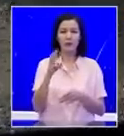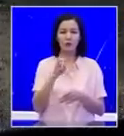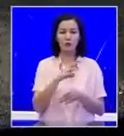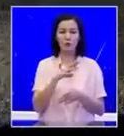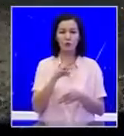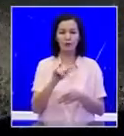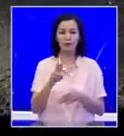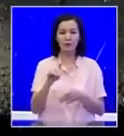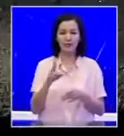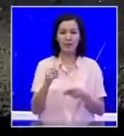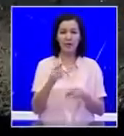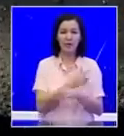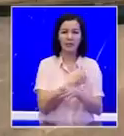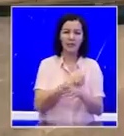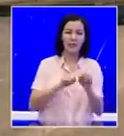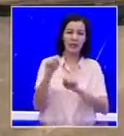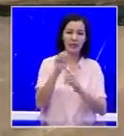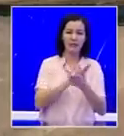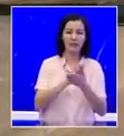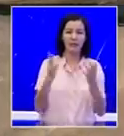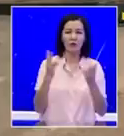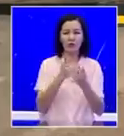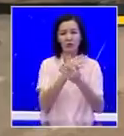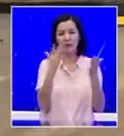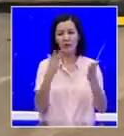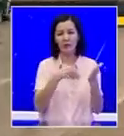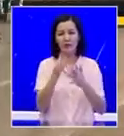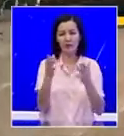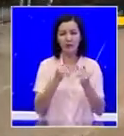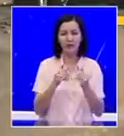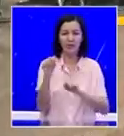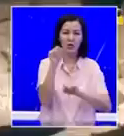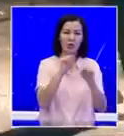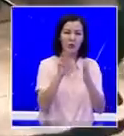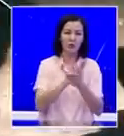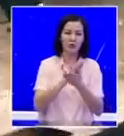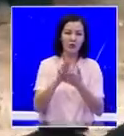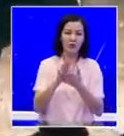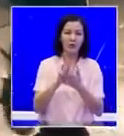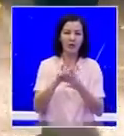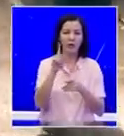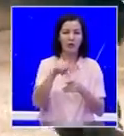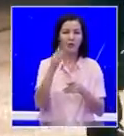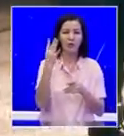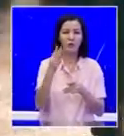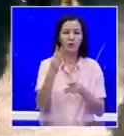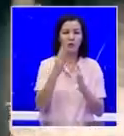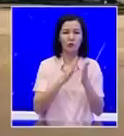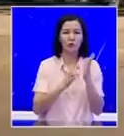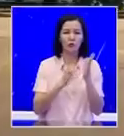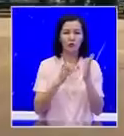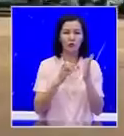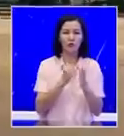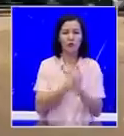бөлінген. Оған санитарлық тазалау жұмыстарына қажетті заттар алынды. Зарарсыздандыру үрдісіне нөмірі 403-98